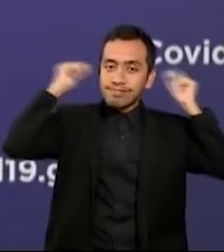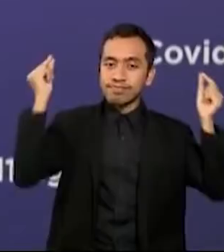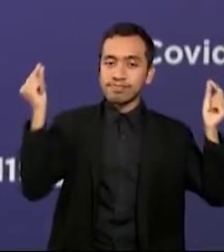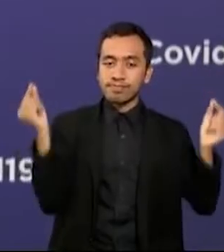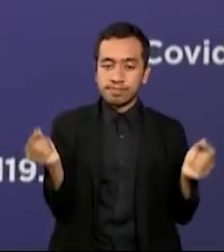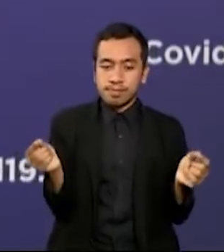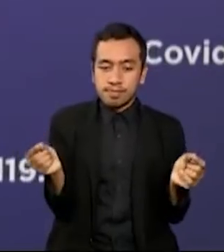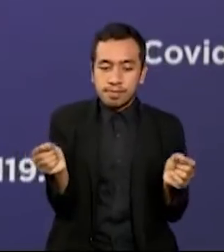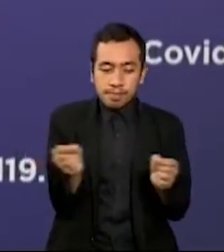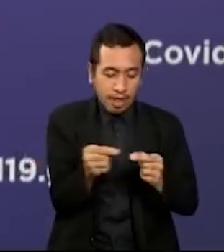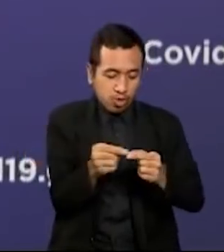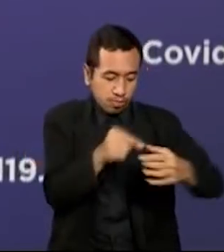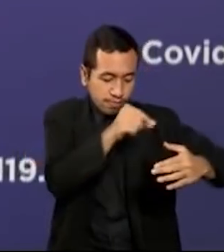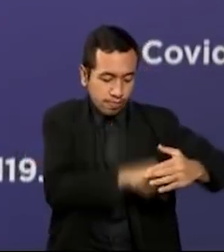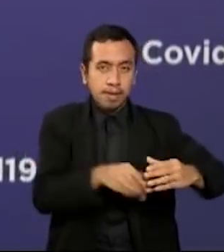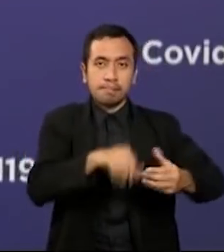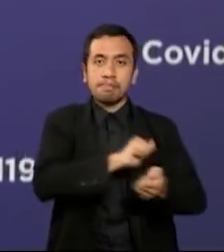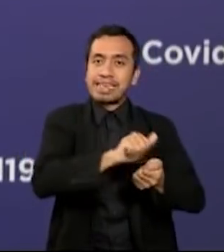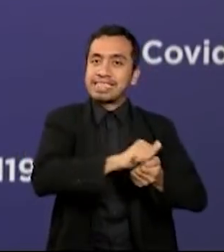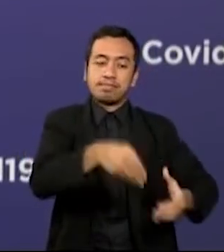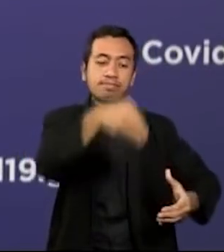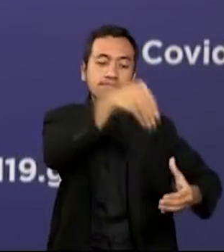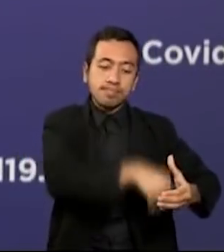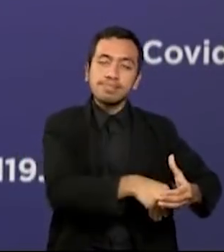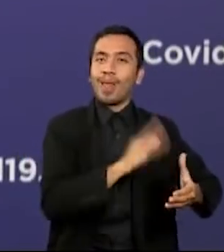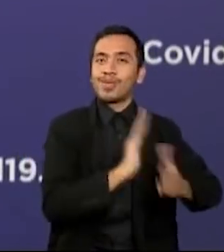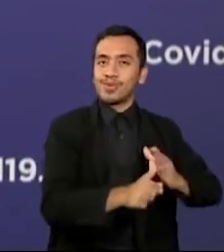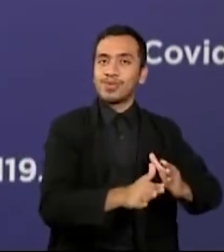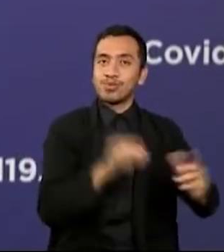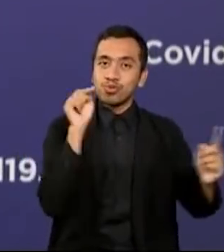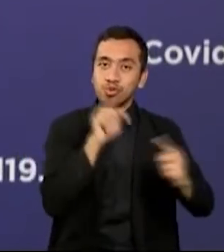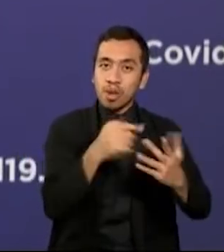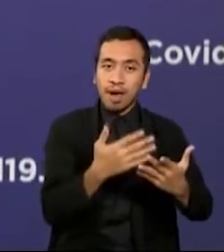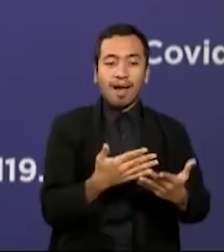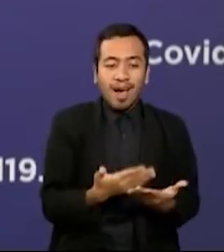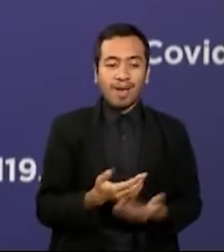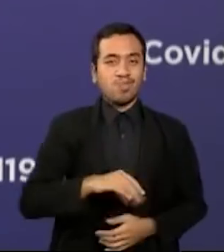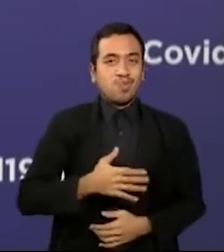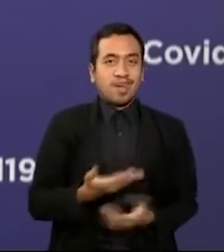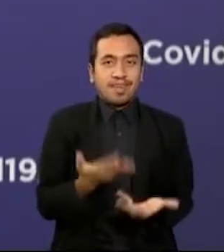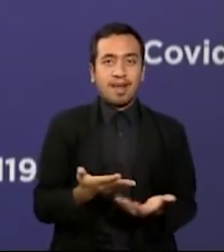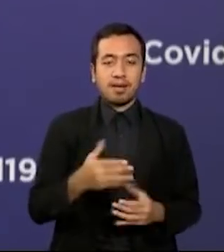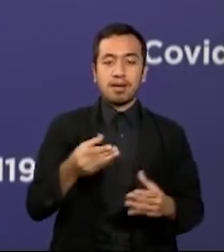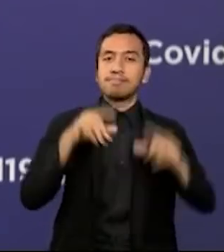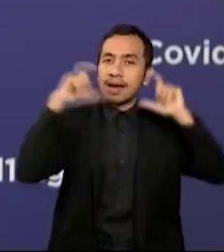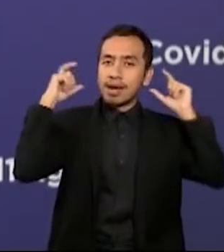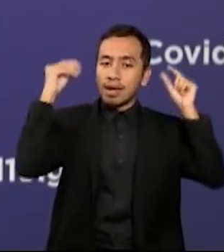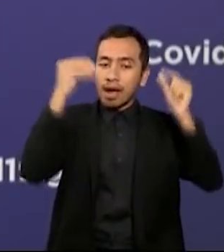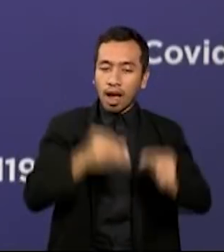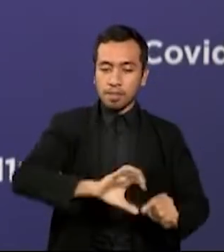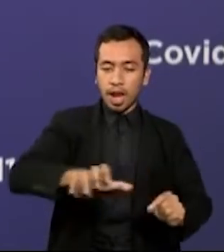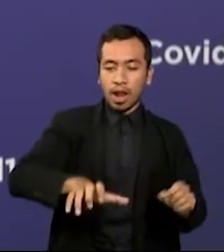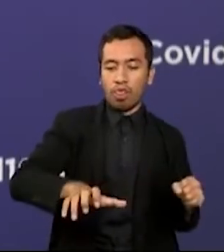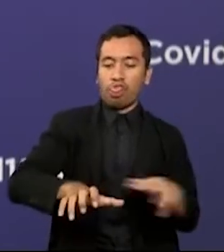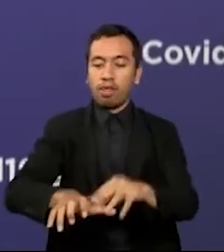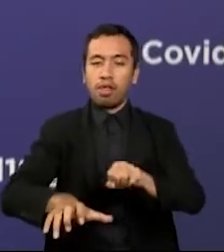kertas tertutup atau kantong plastik, guna mencegah pencemaran ke barang-barang yang ada di sekitarnya. Lalu,